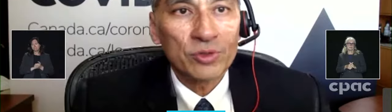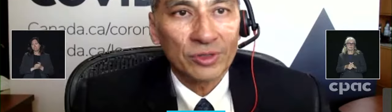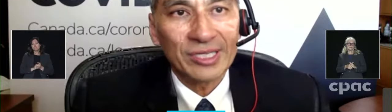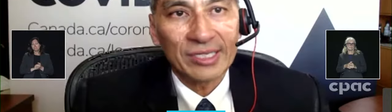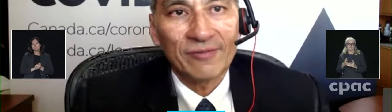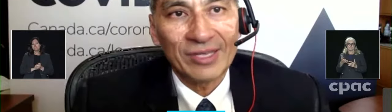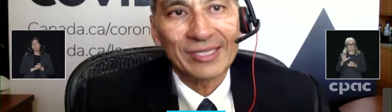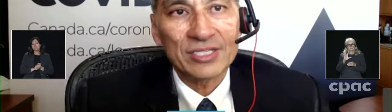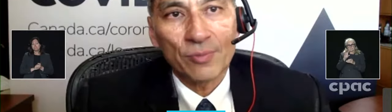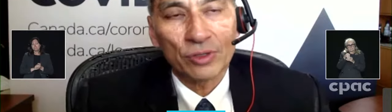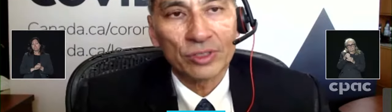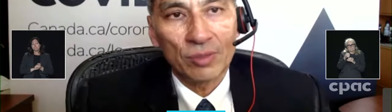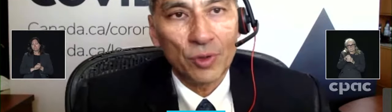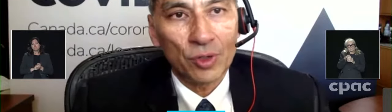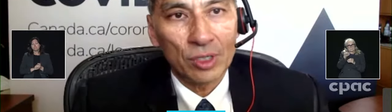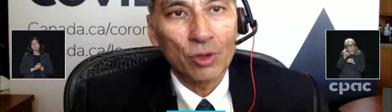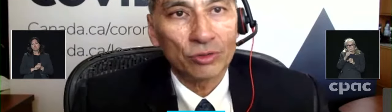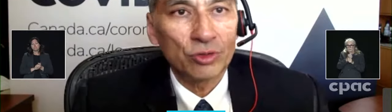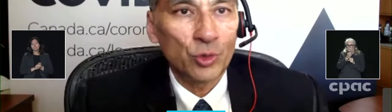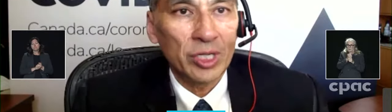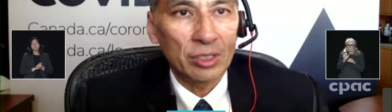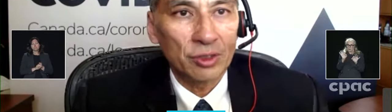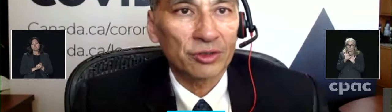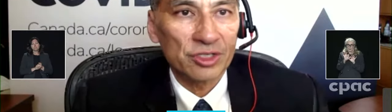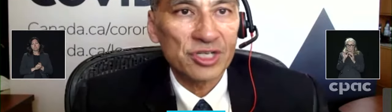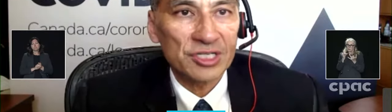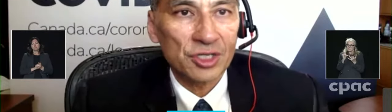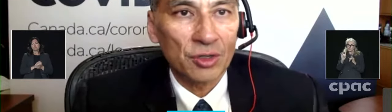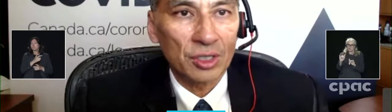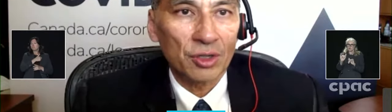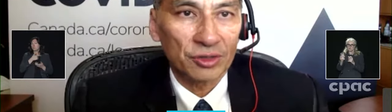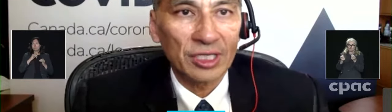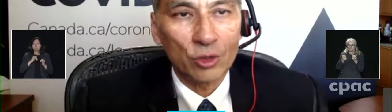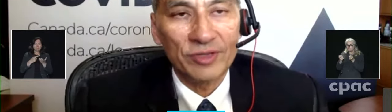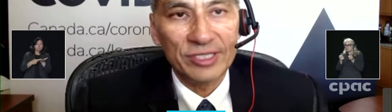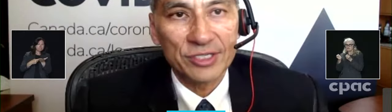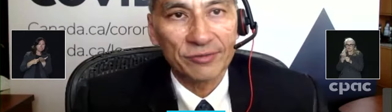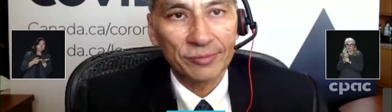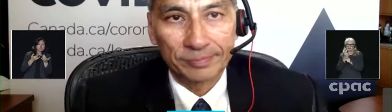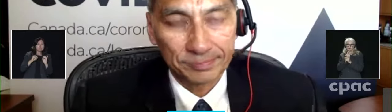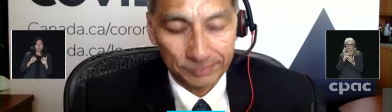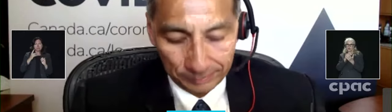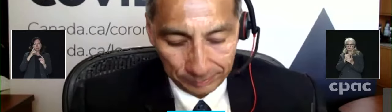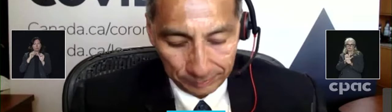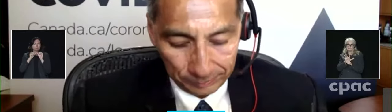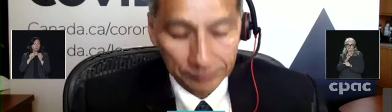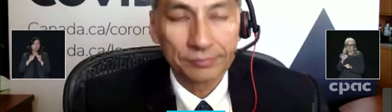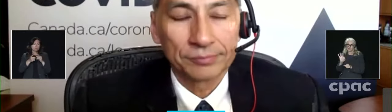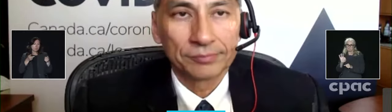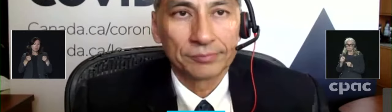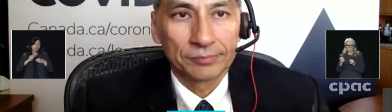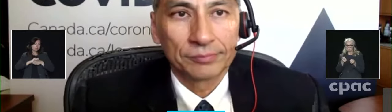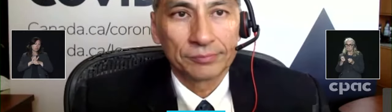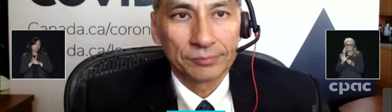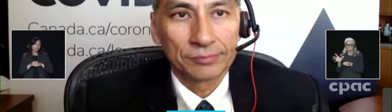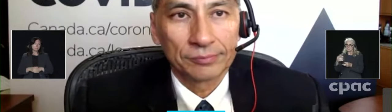une composante de travail très importante pour continuer notre gestion contre la COVID-19.